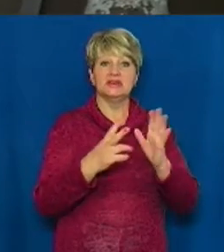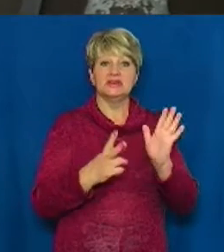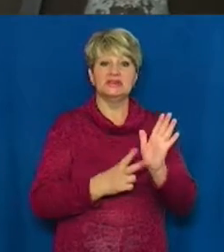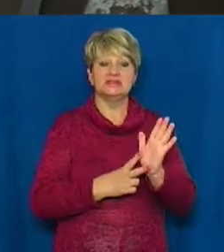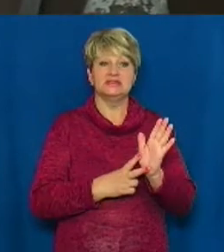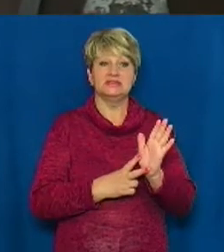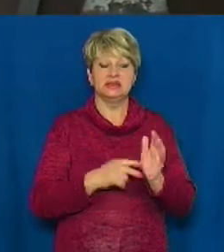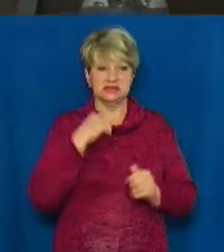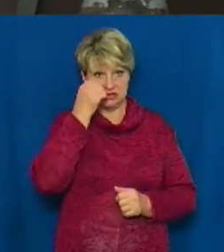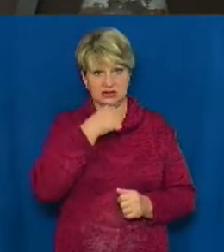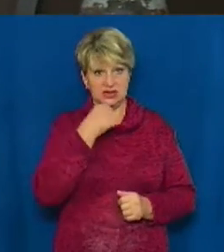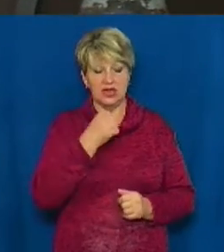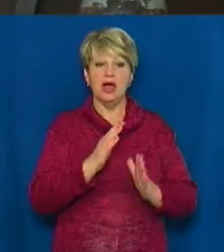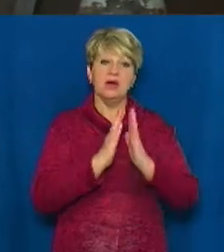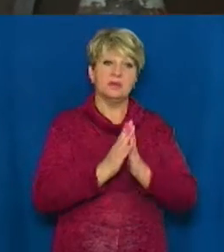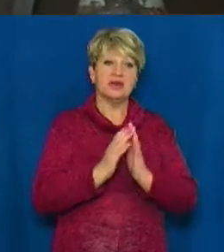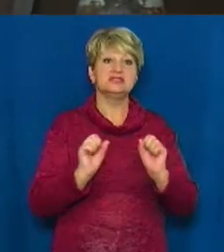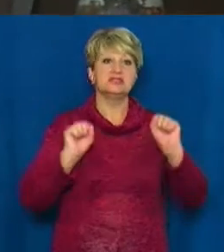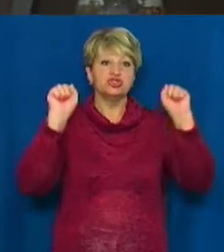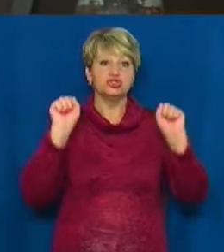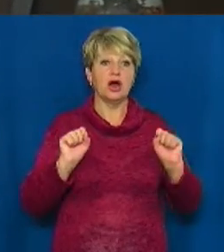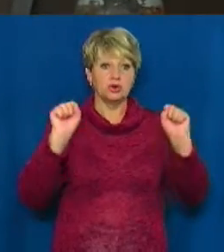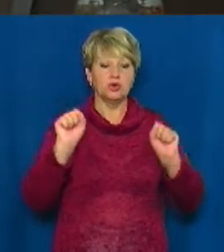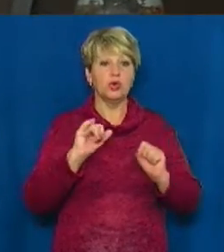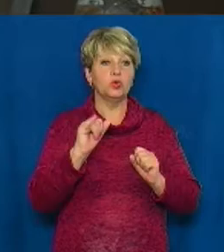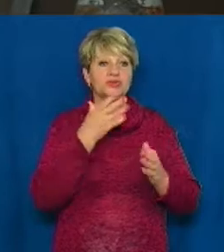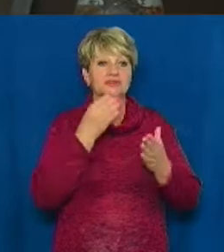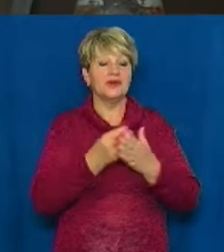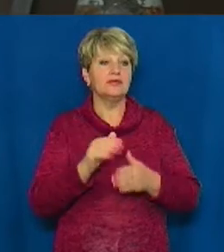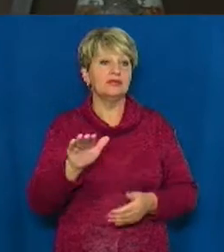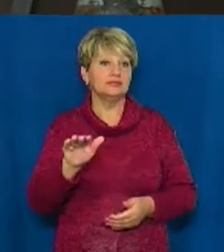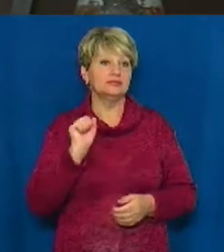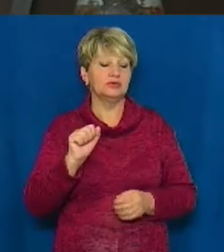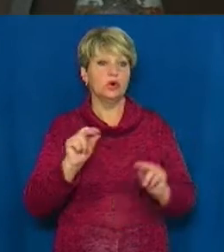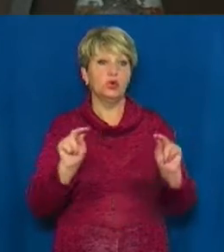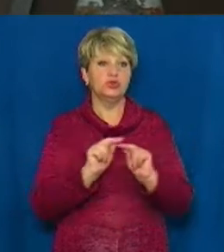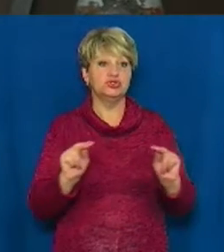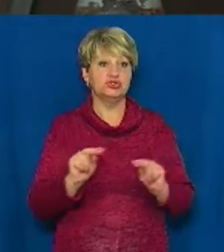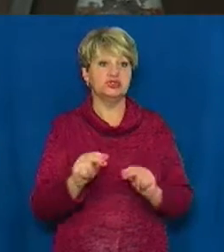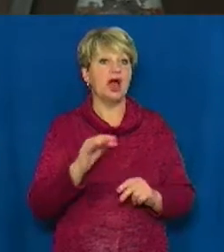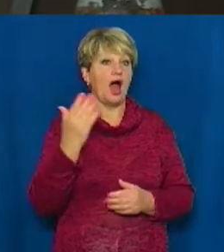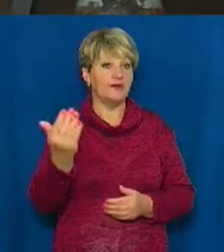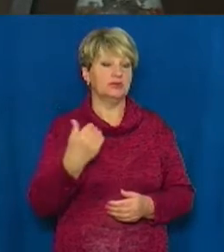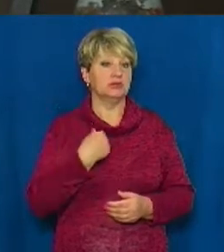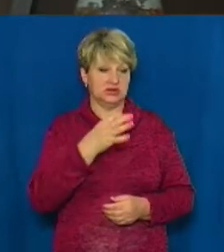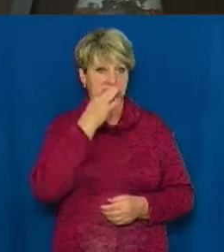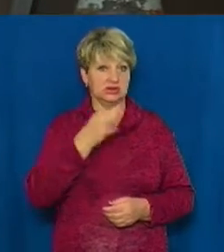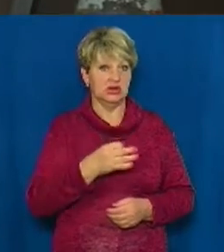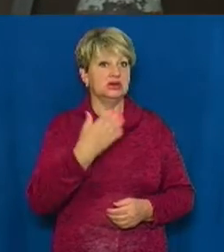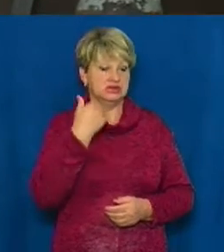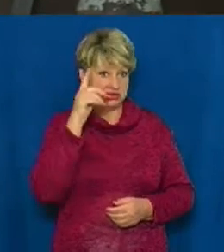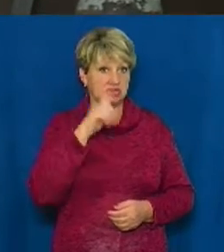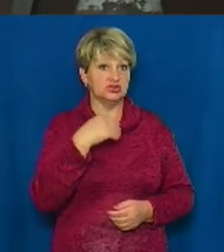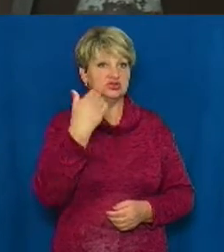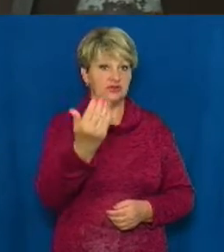Просив штангу у свого вчителя фізкультури, щоб він дав можливість потренуватись. А він мені казав: «Володимир, ти знаєш, що у твоєму віці люди